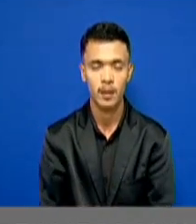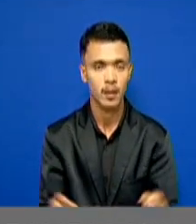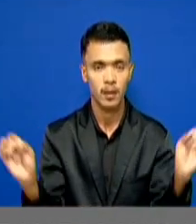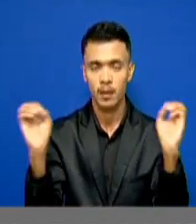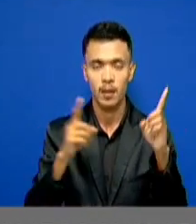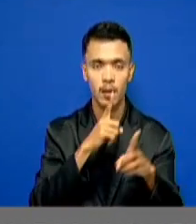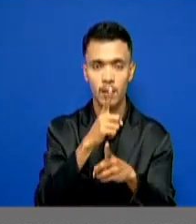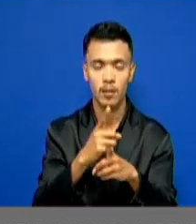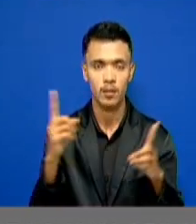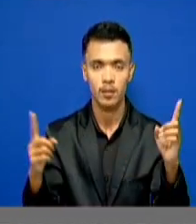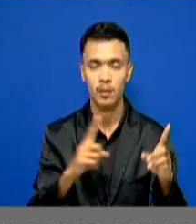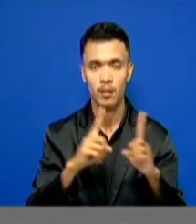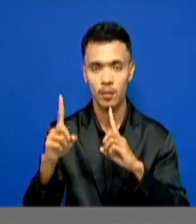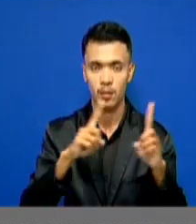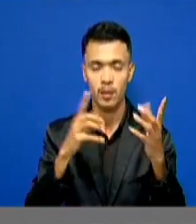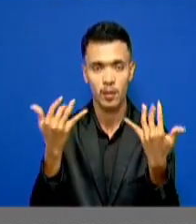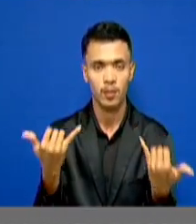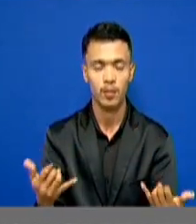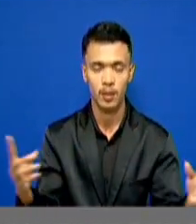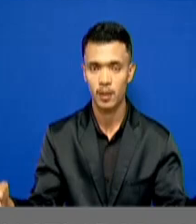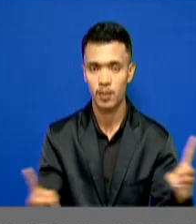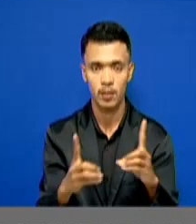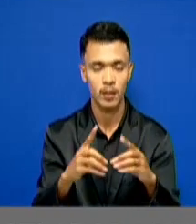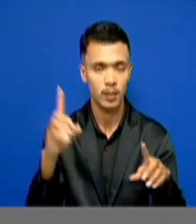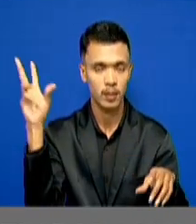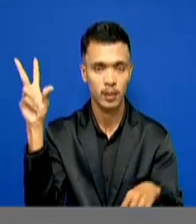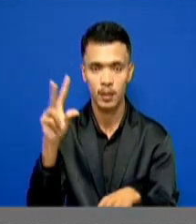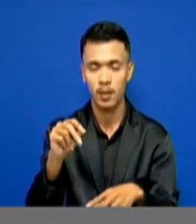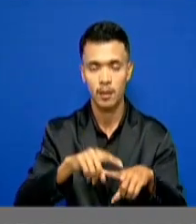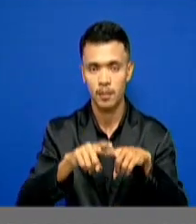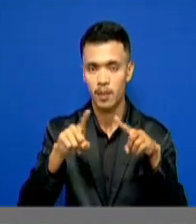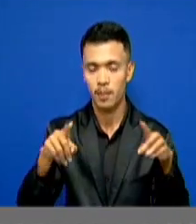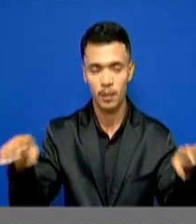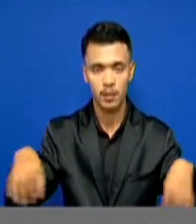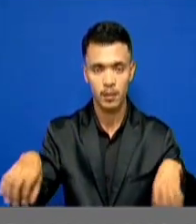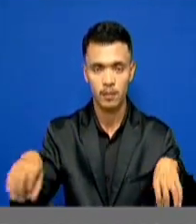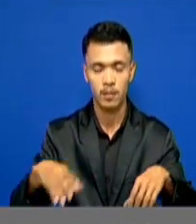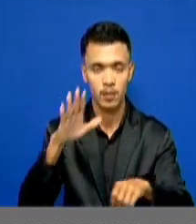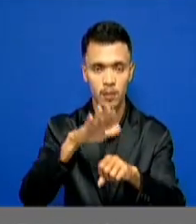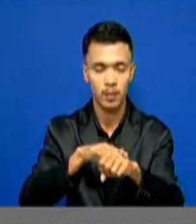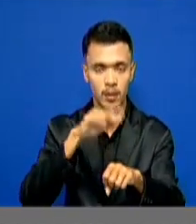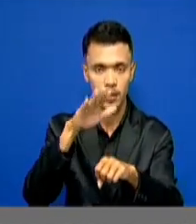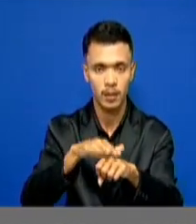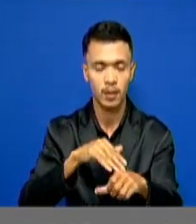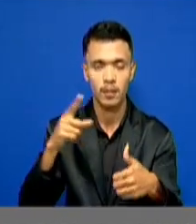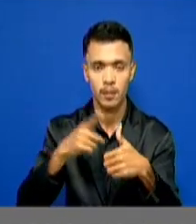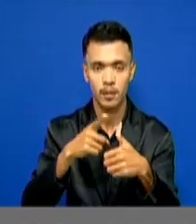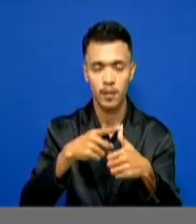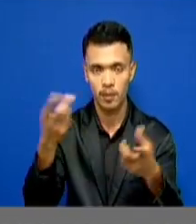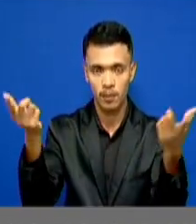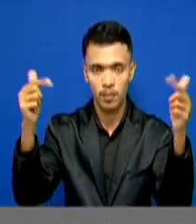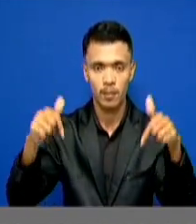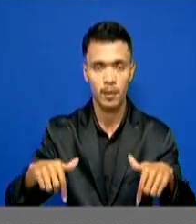apa mai be tamne servisu tekniku nerune ita importante na ita mai hare mata ita de hare de